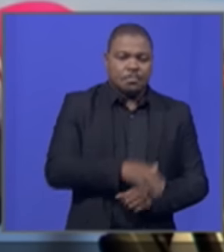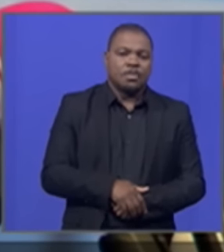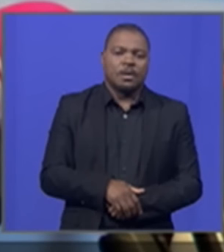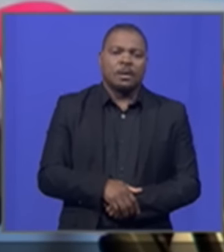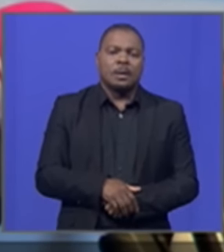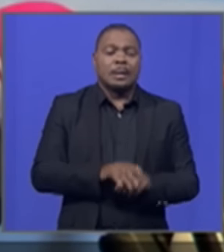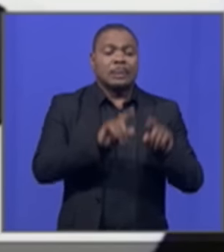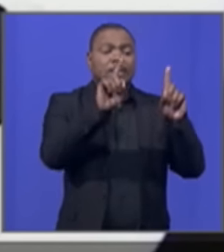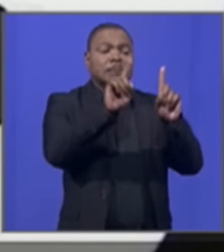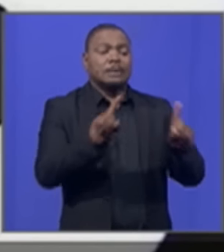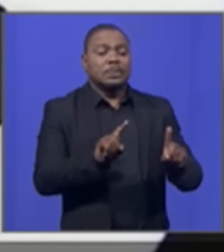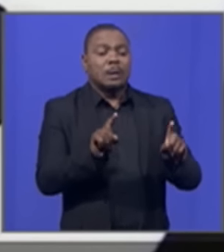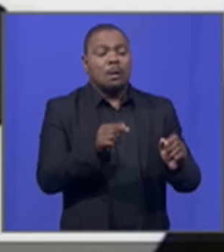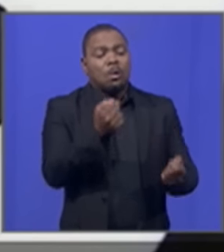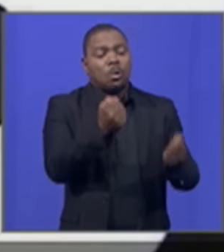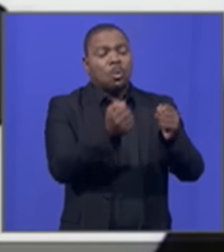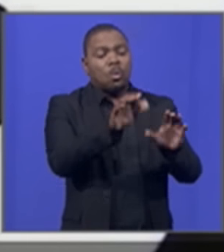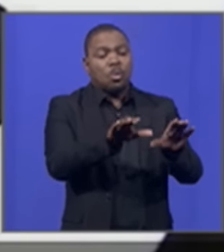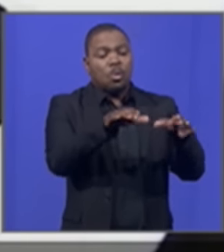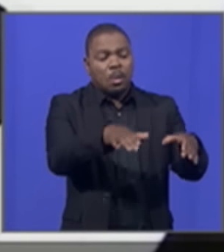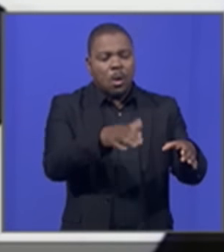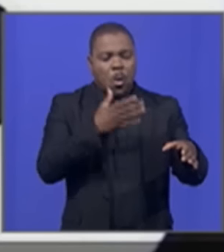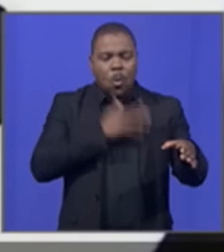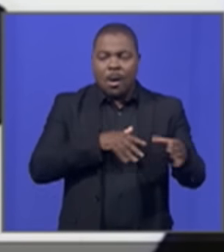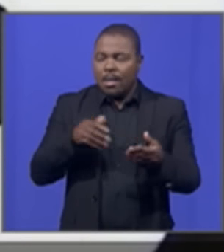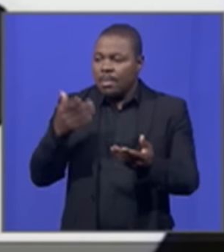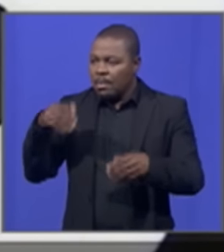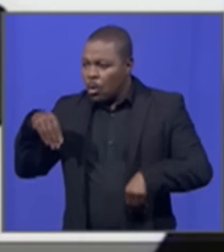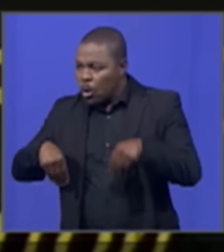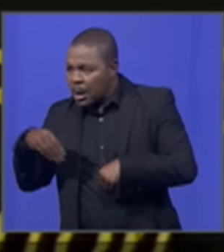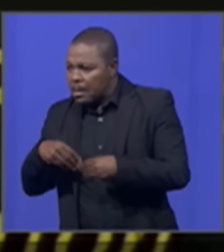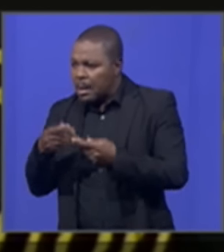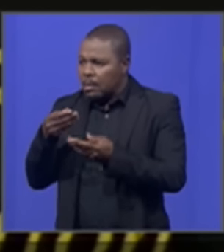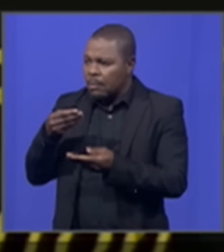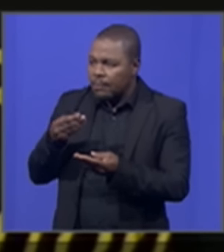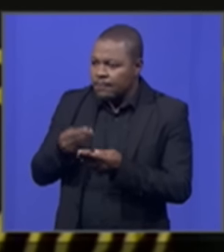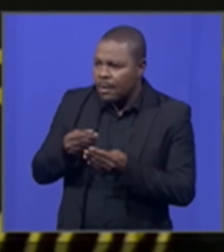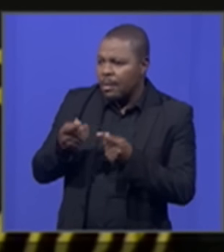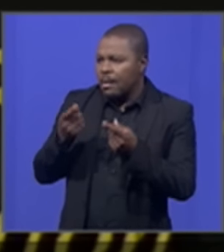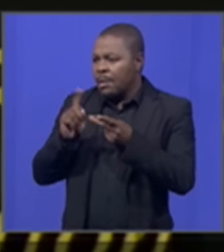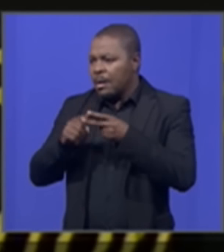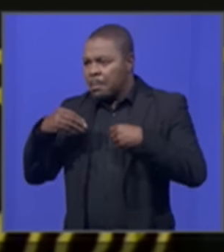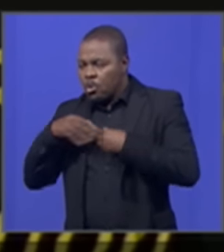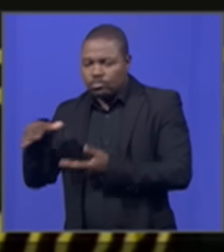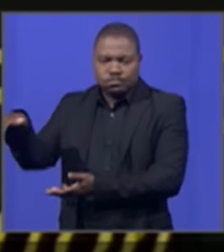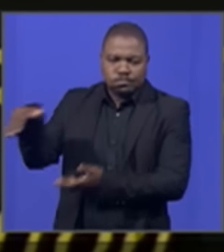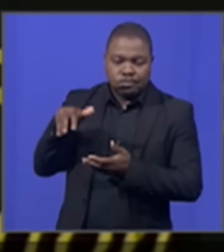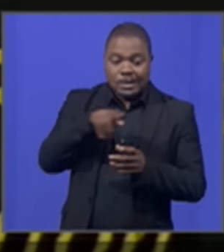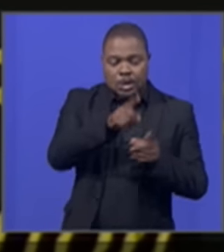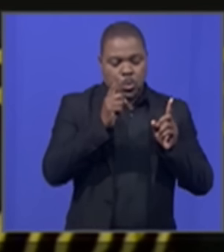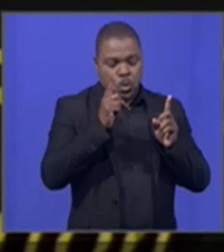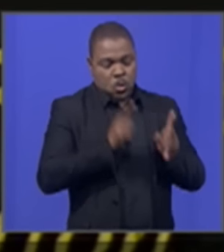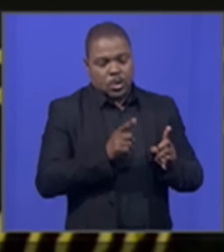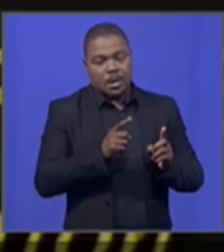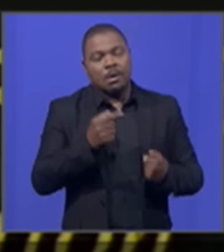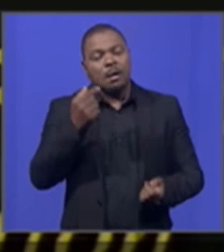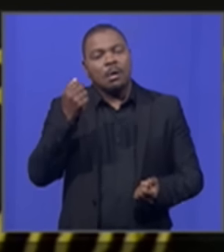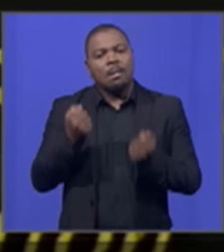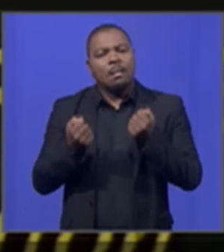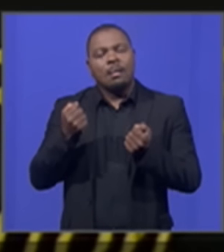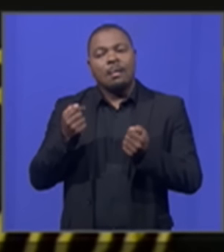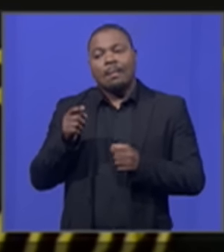Kgorotsheko ya go ikgetha ya go thopa dithoto tšeo di hweditšego ka bomenetša le bofora e laetše gore dithoto tša ka Johannesburg tša go ja diranta